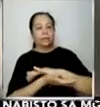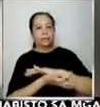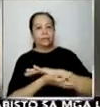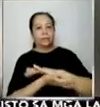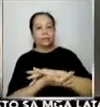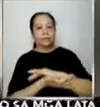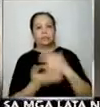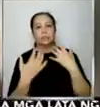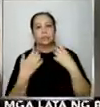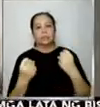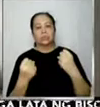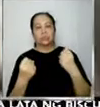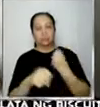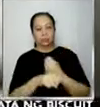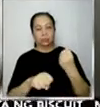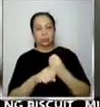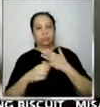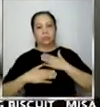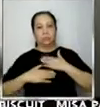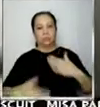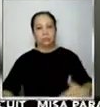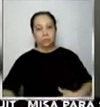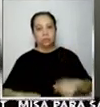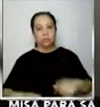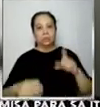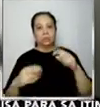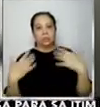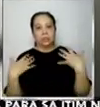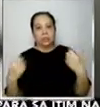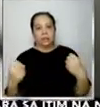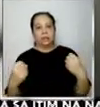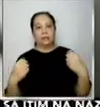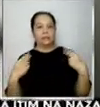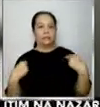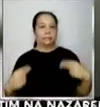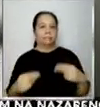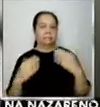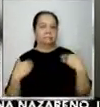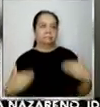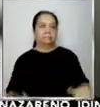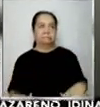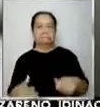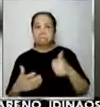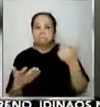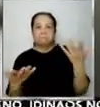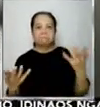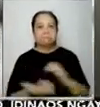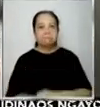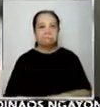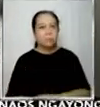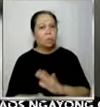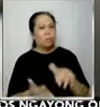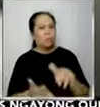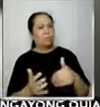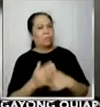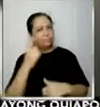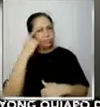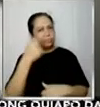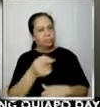resistensya at healthy na pangatawan. Other than that, lahat naman tayo nagre-risk para